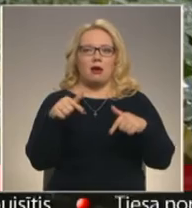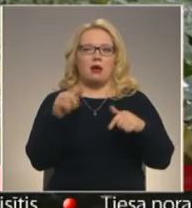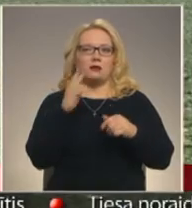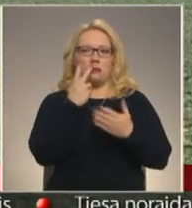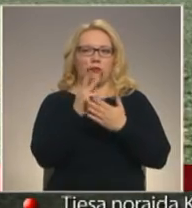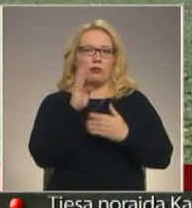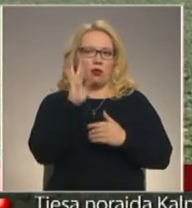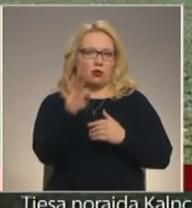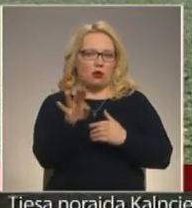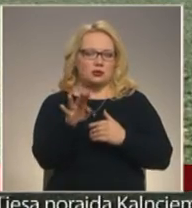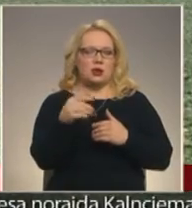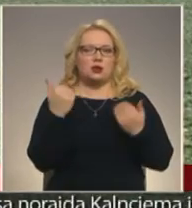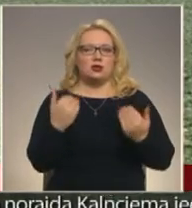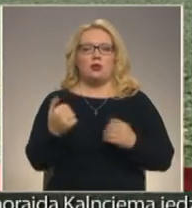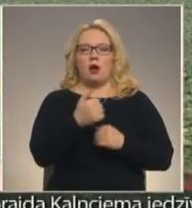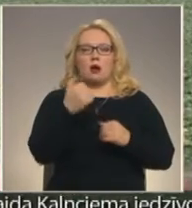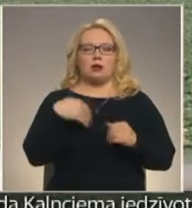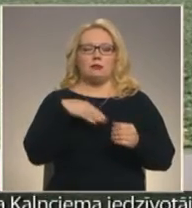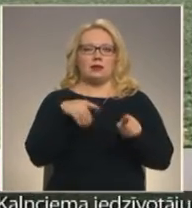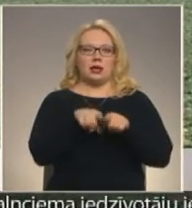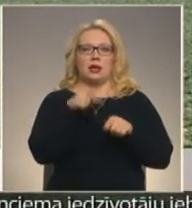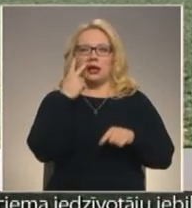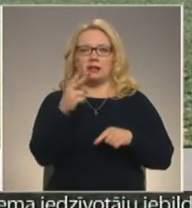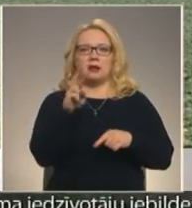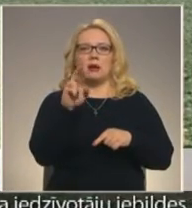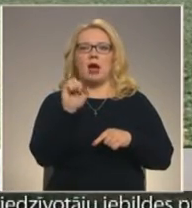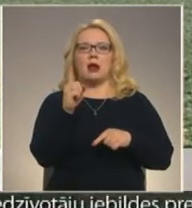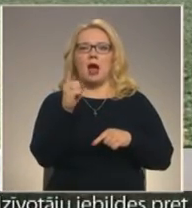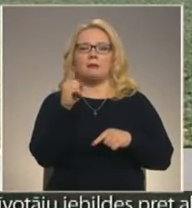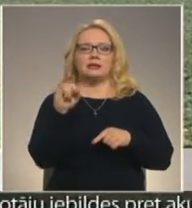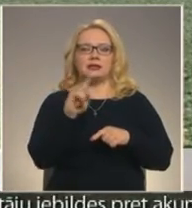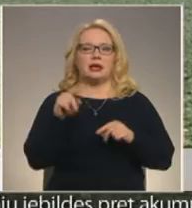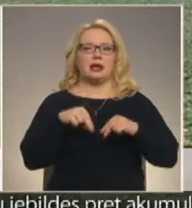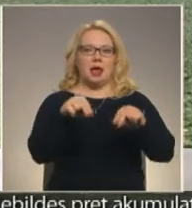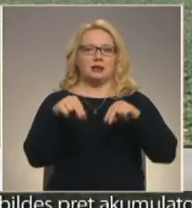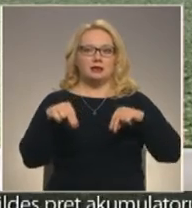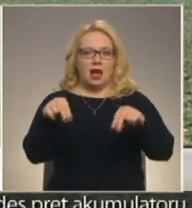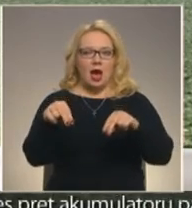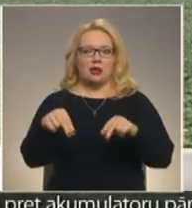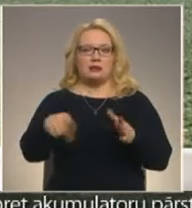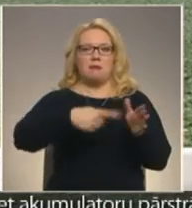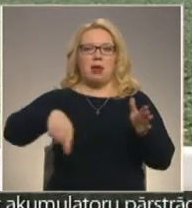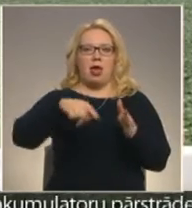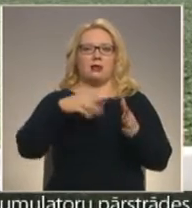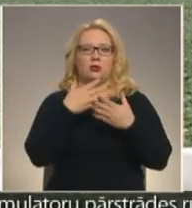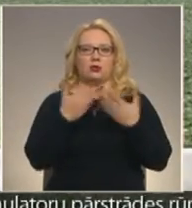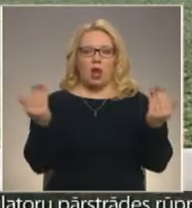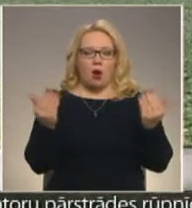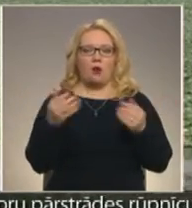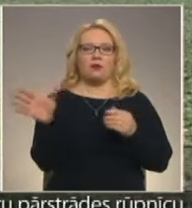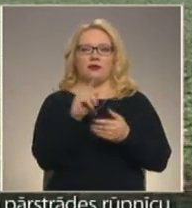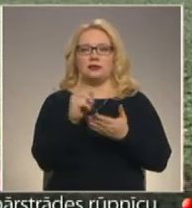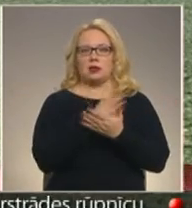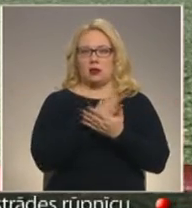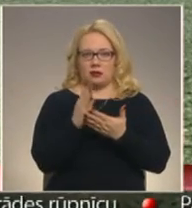prognozes. Šogad arī mēs redzam, kad rapsītis ir laicīgi iesēts, pēļķu nav un visi pagaidām